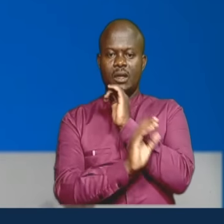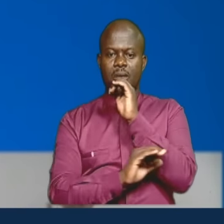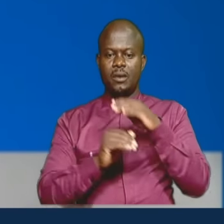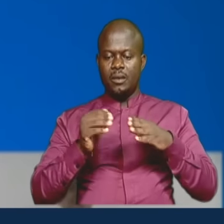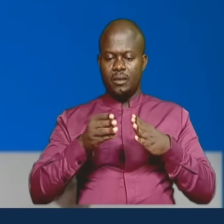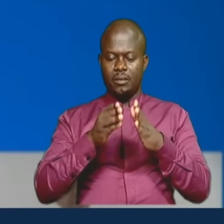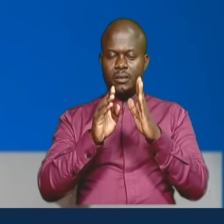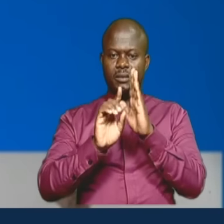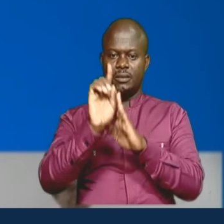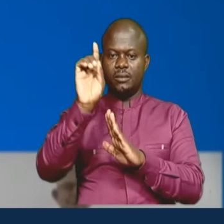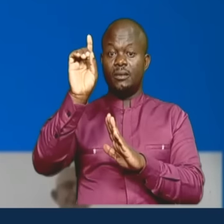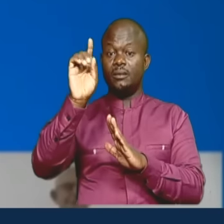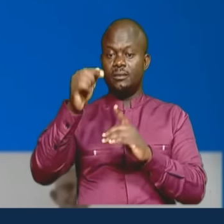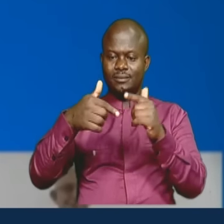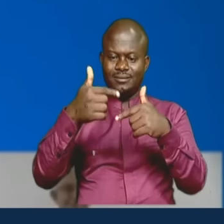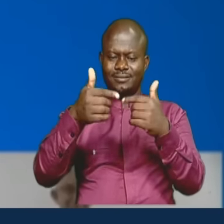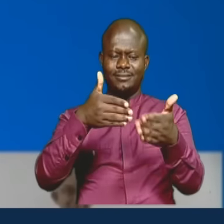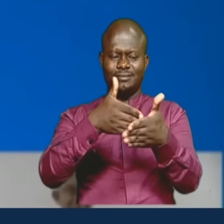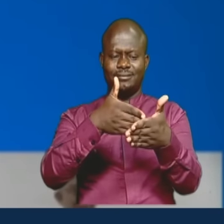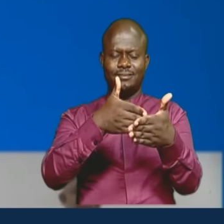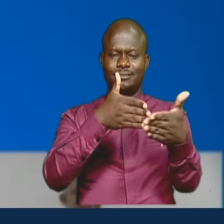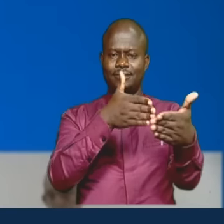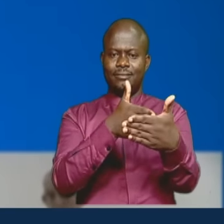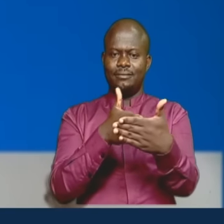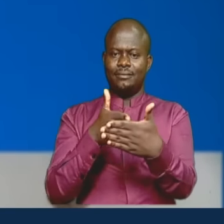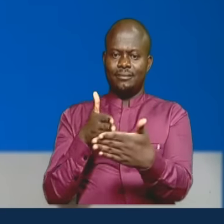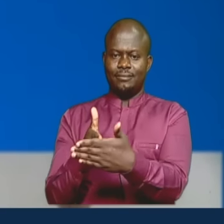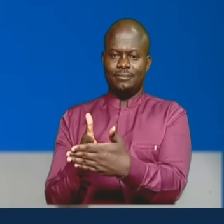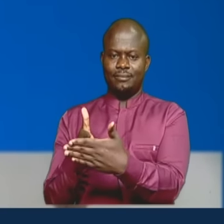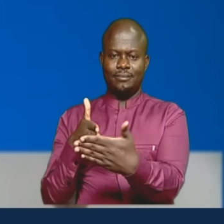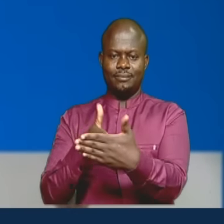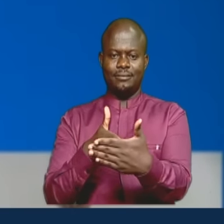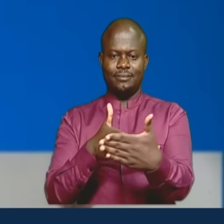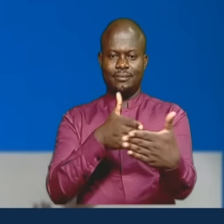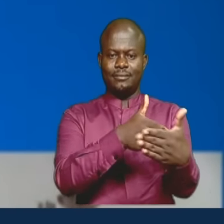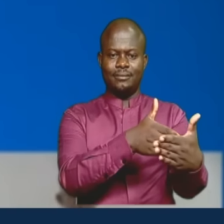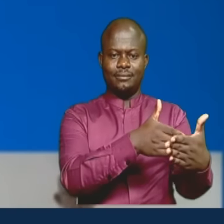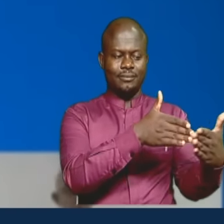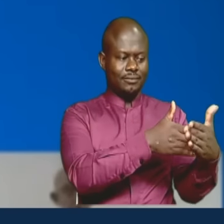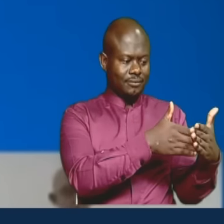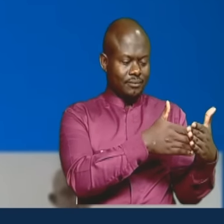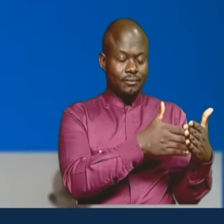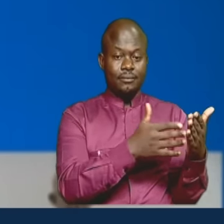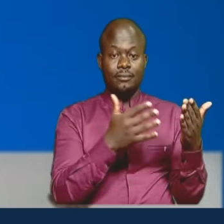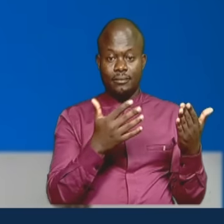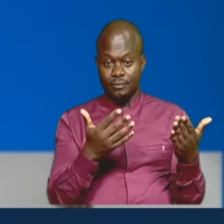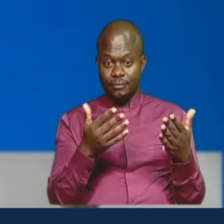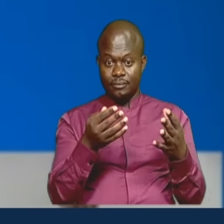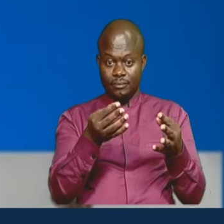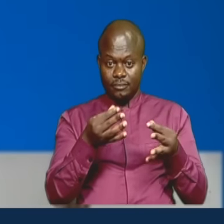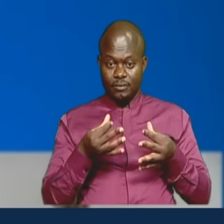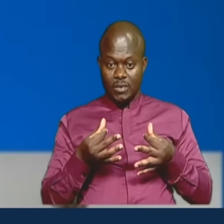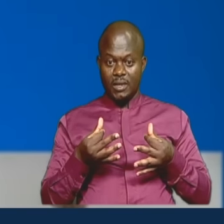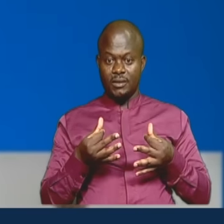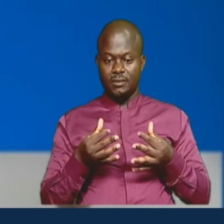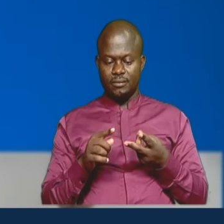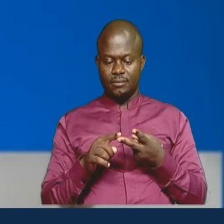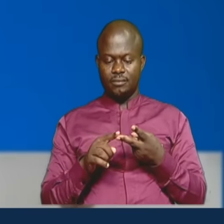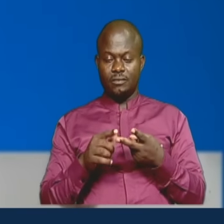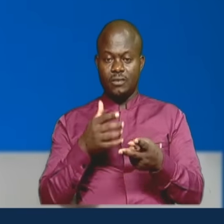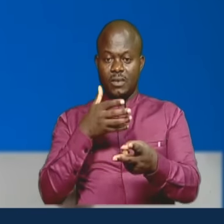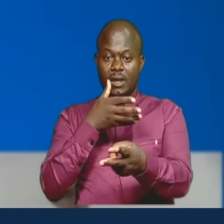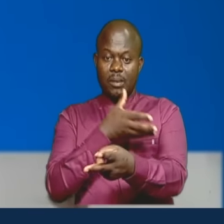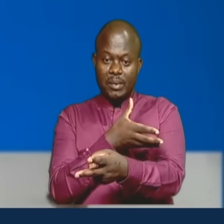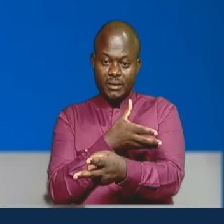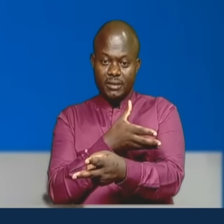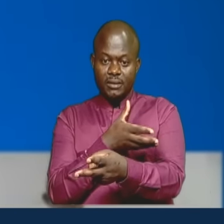nzira y'iterambere bikomeje guhura n'inzitizi nyinshi zitandukanye, aharimo izijyanye n'imari n'ubushobozi, kubona igishoro mu mishinga